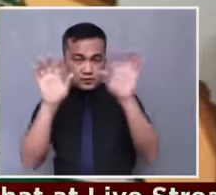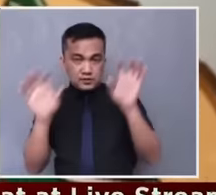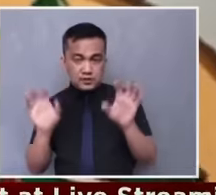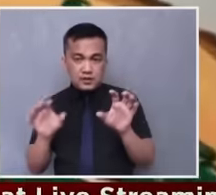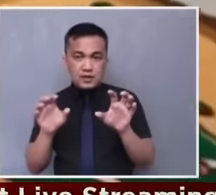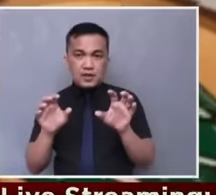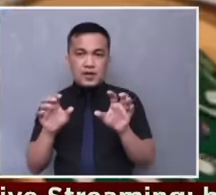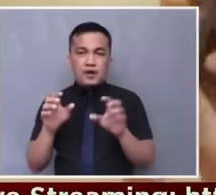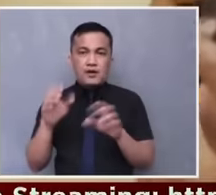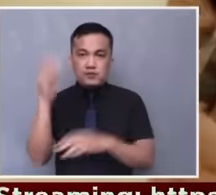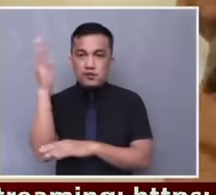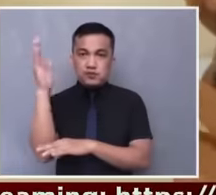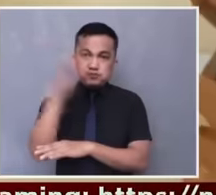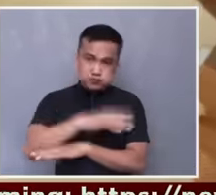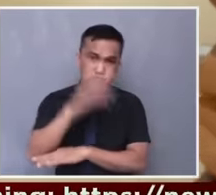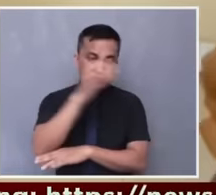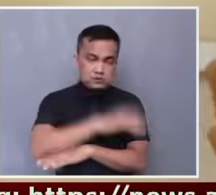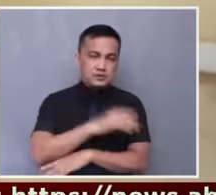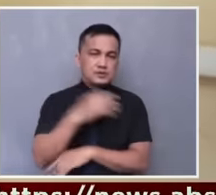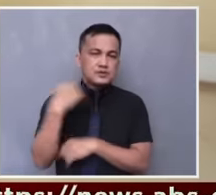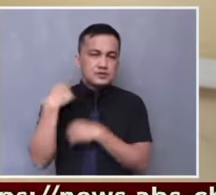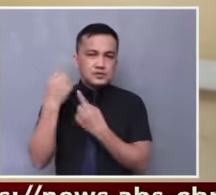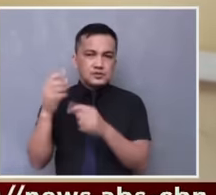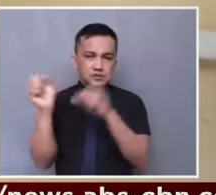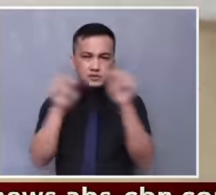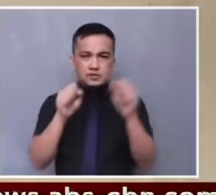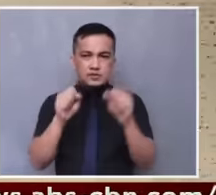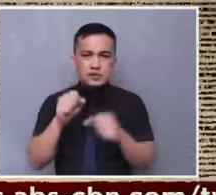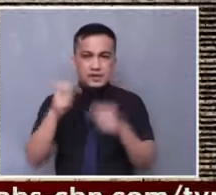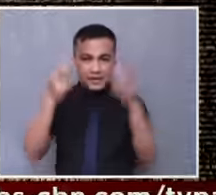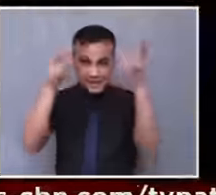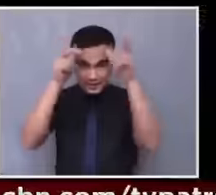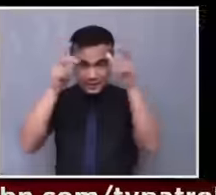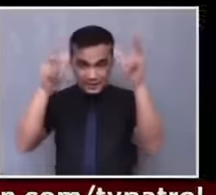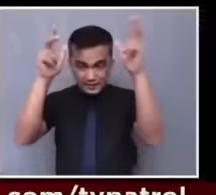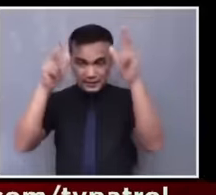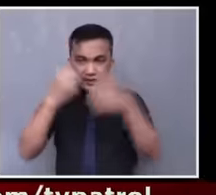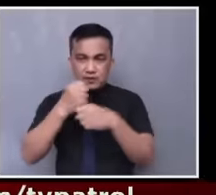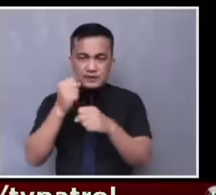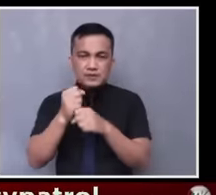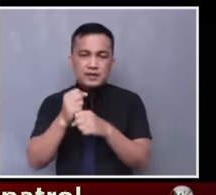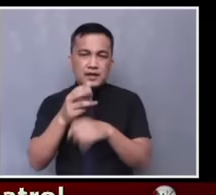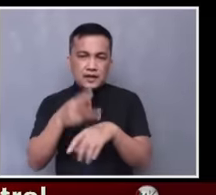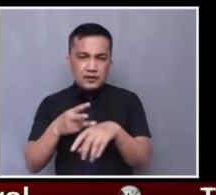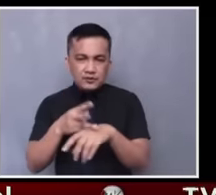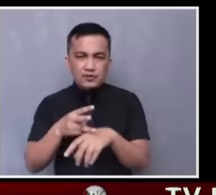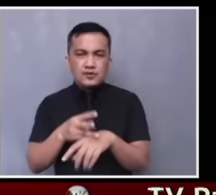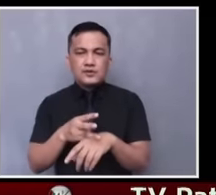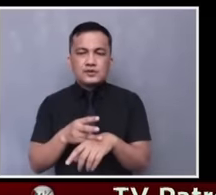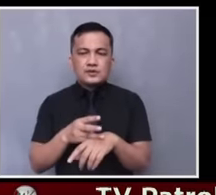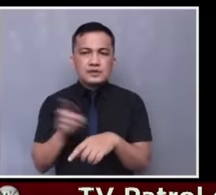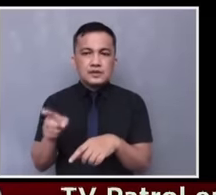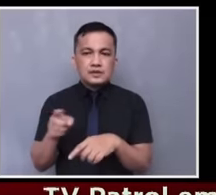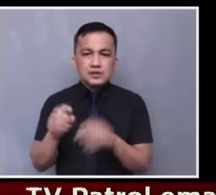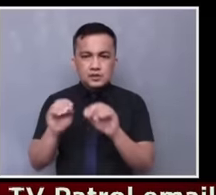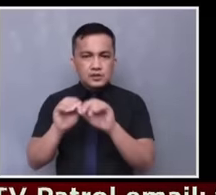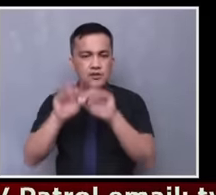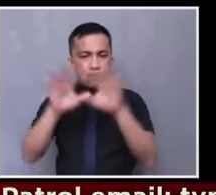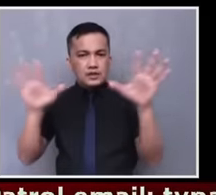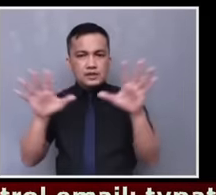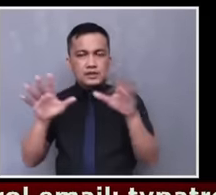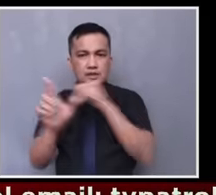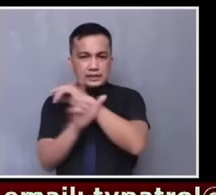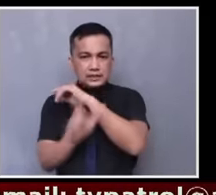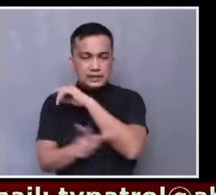mga nagdaang bagyo. Ang reindeer, gawa rin sa mga kahoy. Nagliwanag din ang bayan ng Leyte